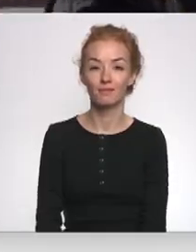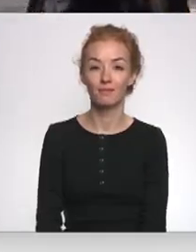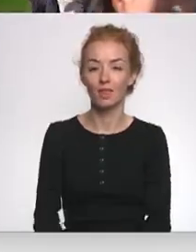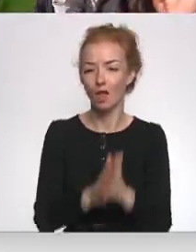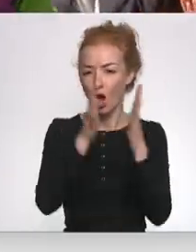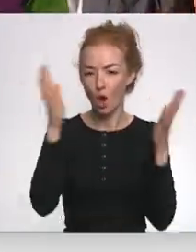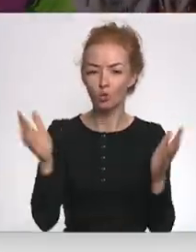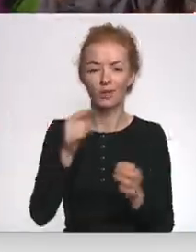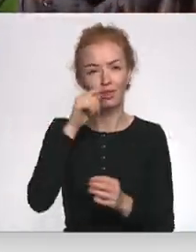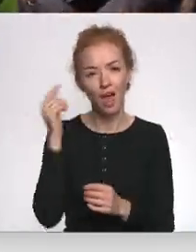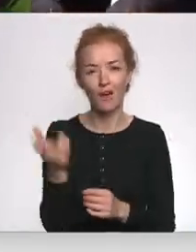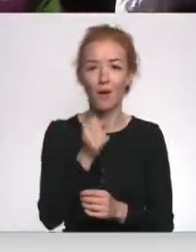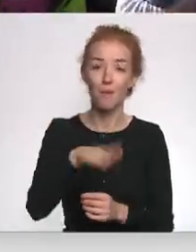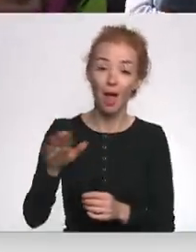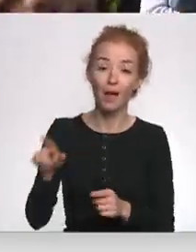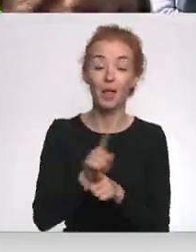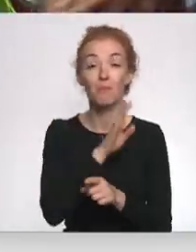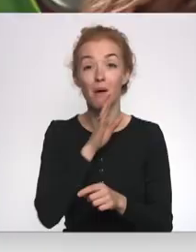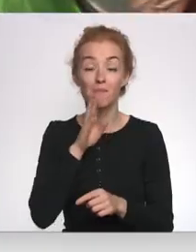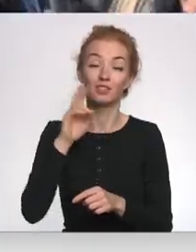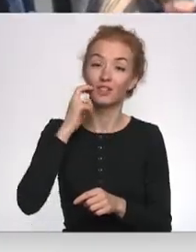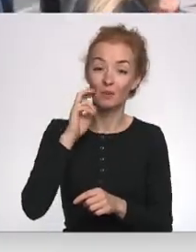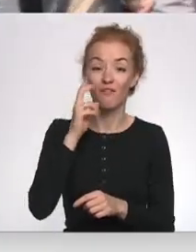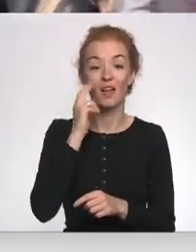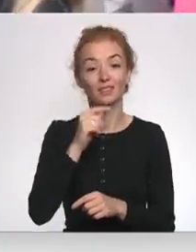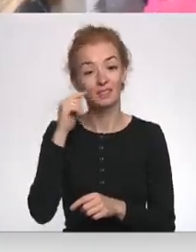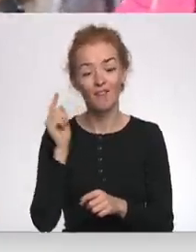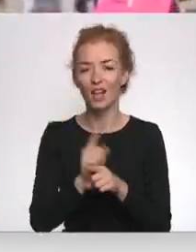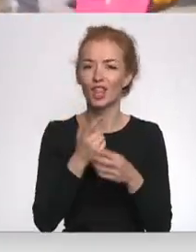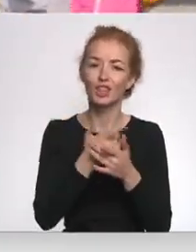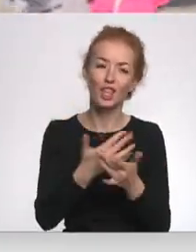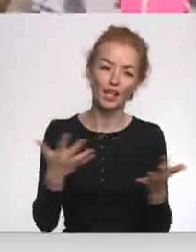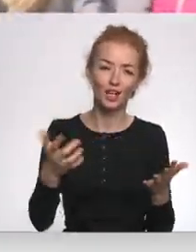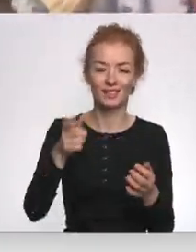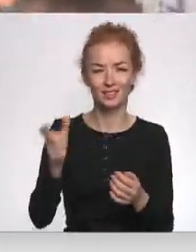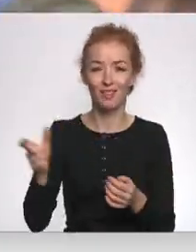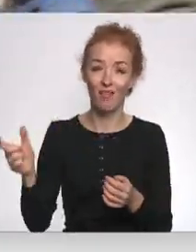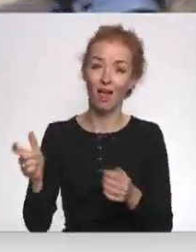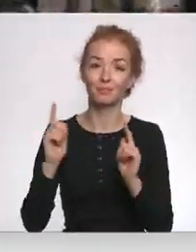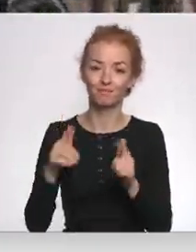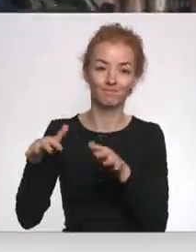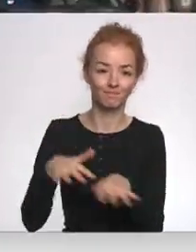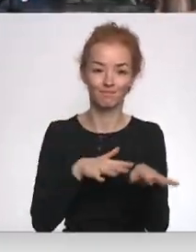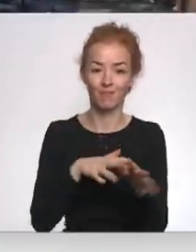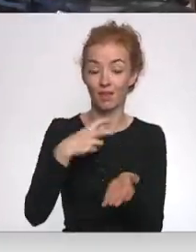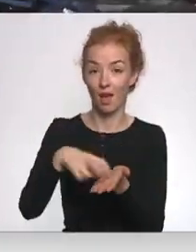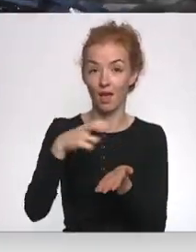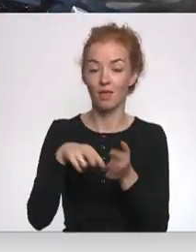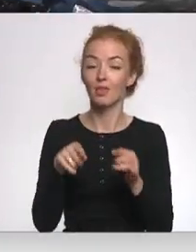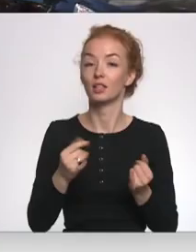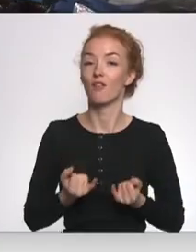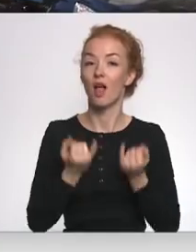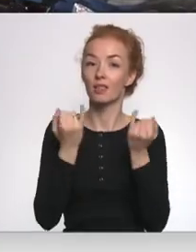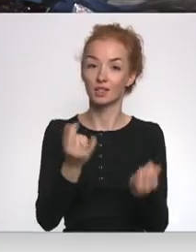Vairāki simti tēvu ar bērniem, kā arī mammas, vecmāmiņas, vectētiņu un citi vienojušies tēva dienas gājienam. Šoreiz tas veltīts